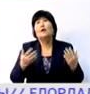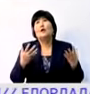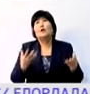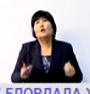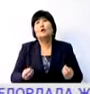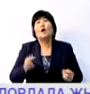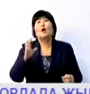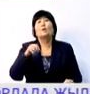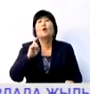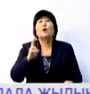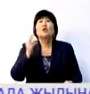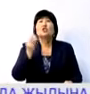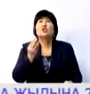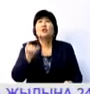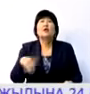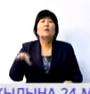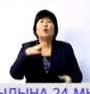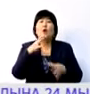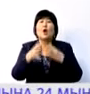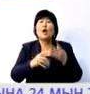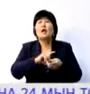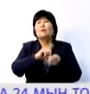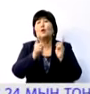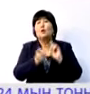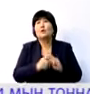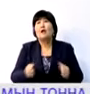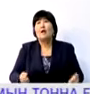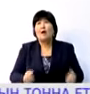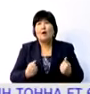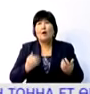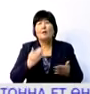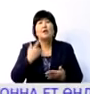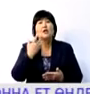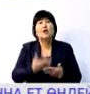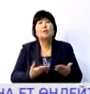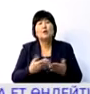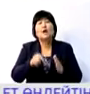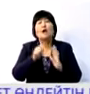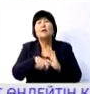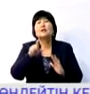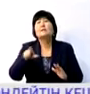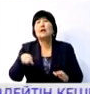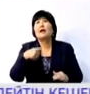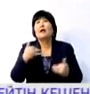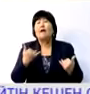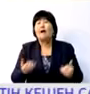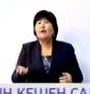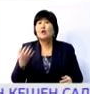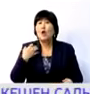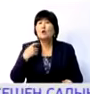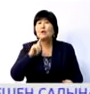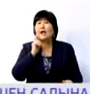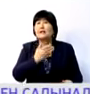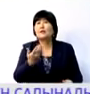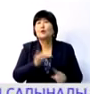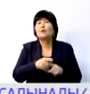Блокчейн технологиялары бүкіл әлемдік экономиканы өзгертетіндей қауқары бар деген болжамдар бар сарапшылардың айтуы бойынша. Сондықтан қазір қызылорда жастарына